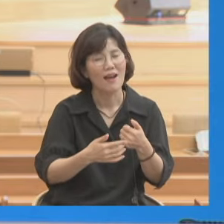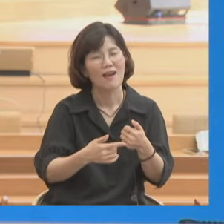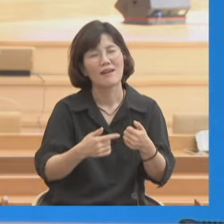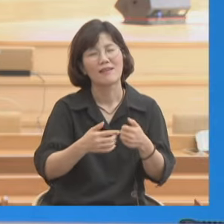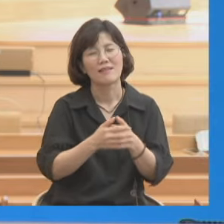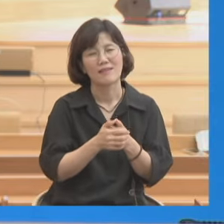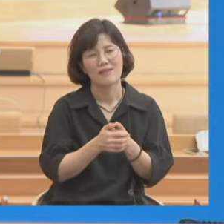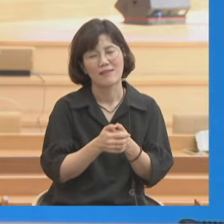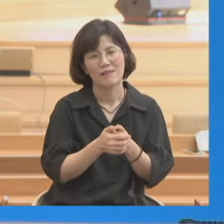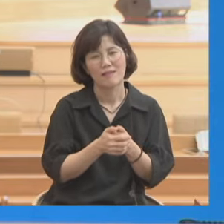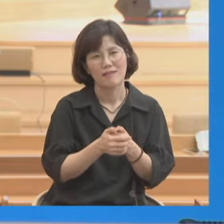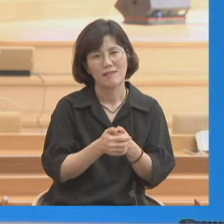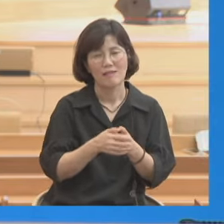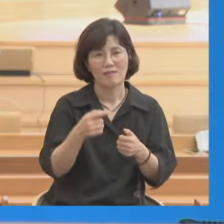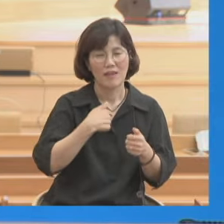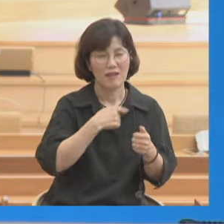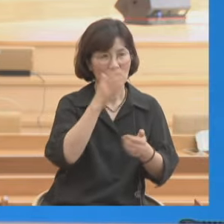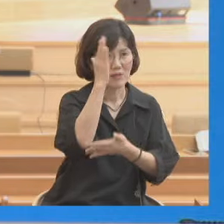마치고 어느 날 내려가는데